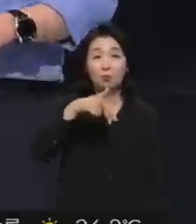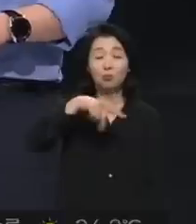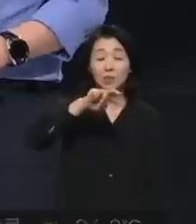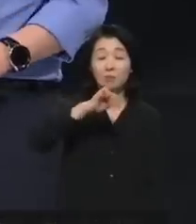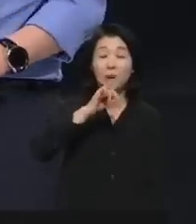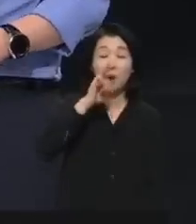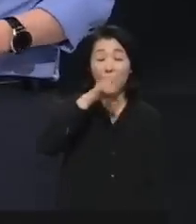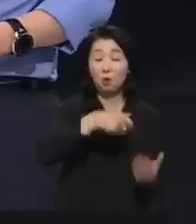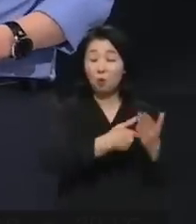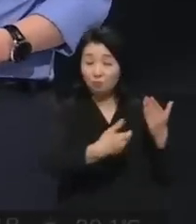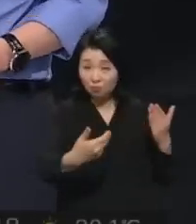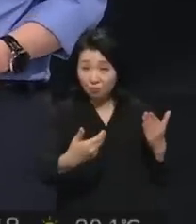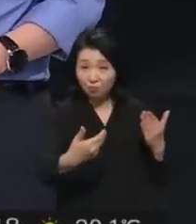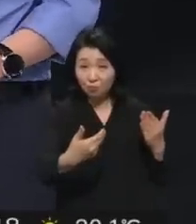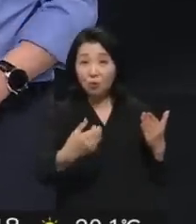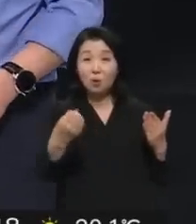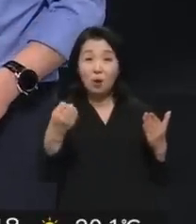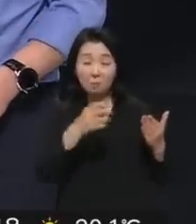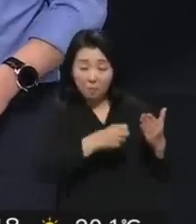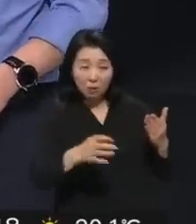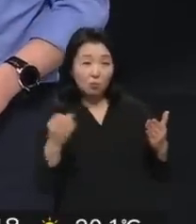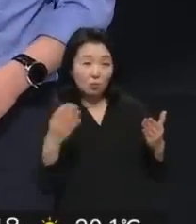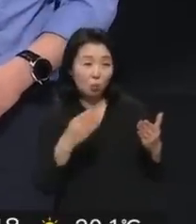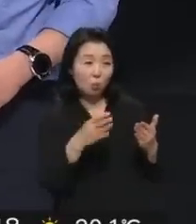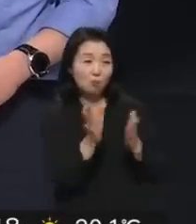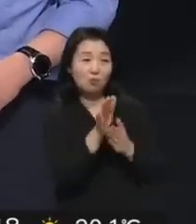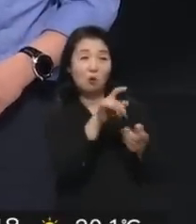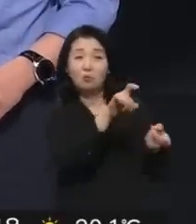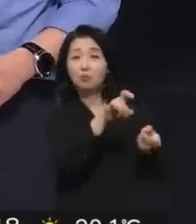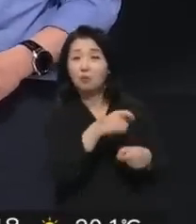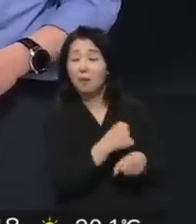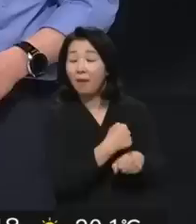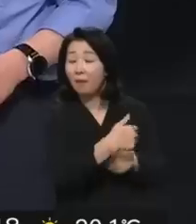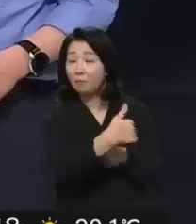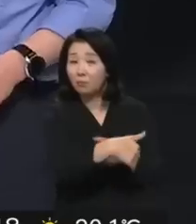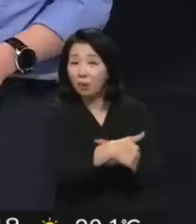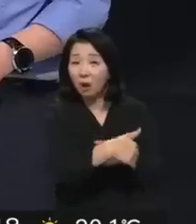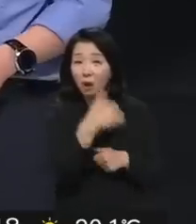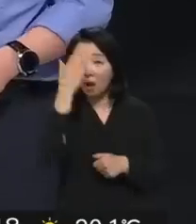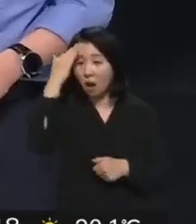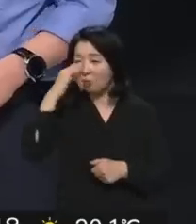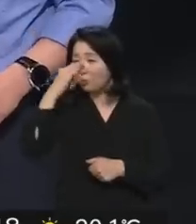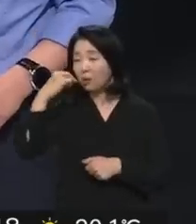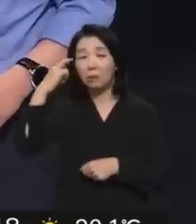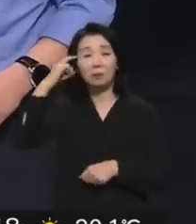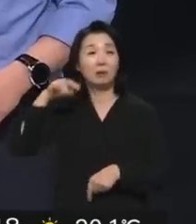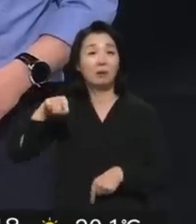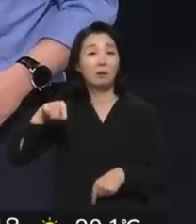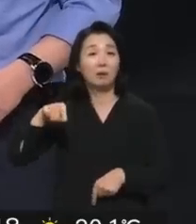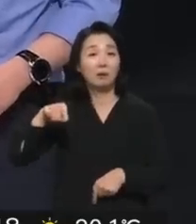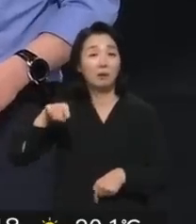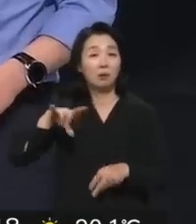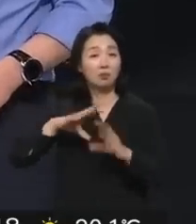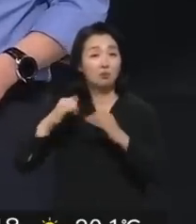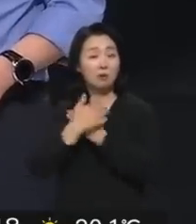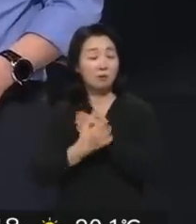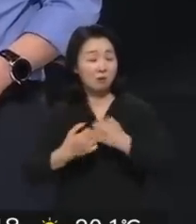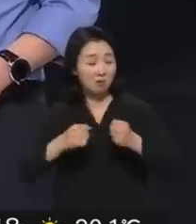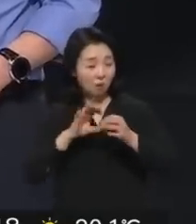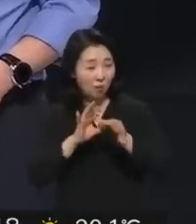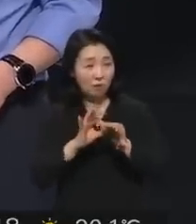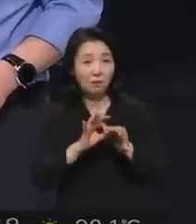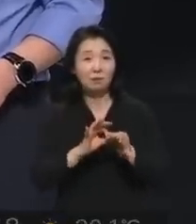후쿠시마산 수산물 수입 문제까지 우리 국민들이 민감하게 생각하는 문제죠. 국민